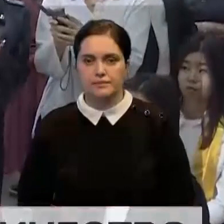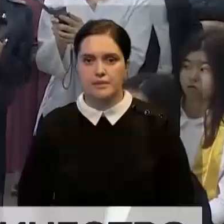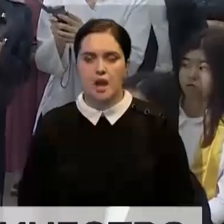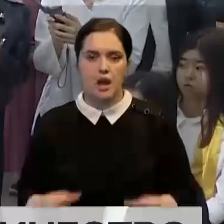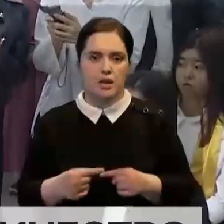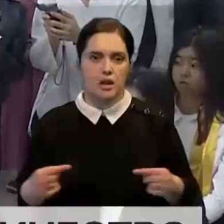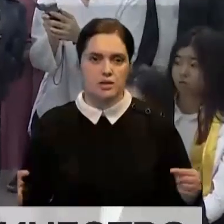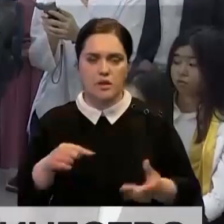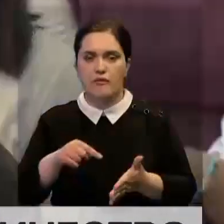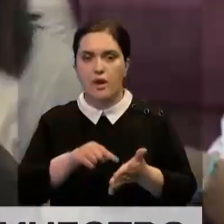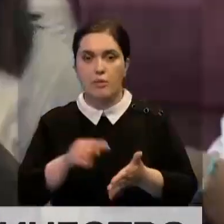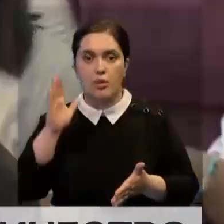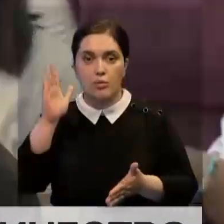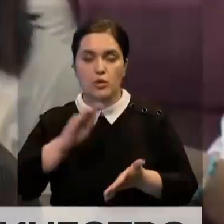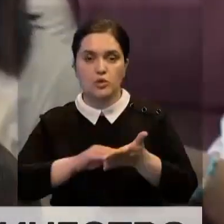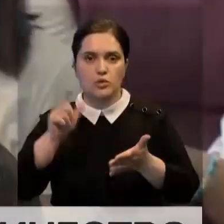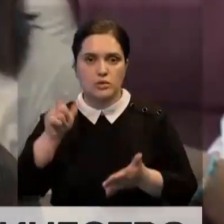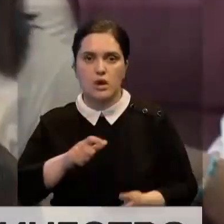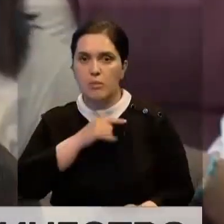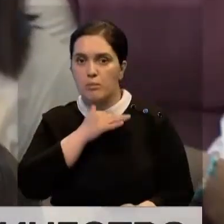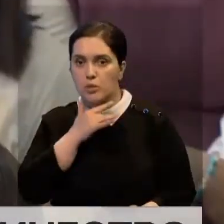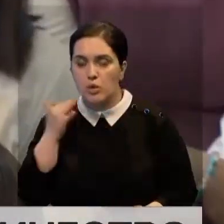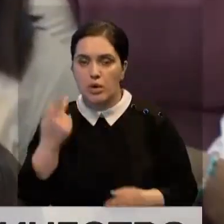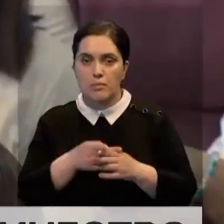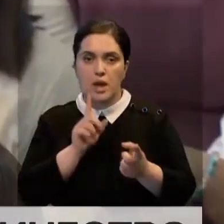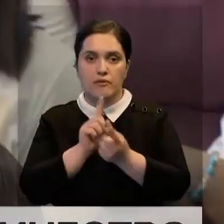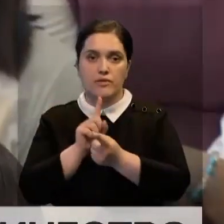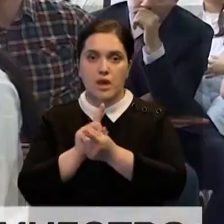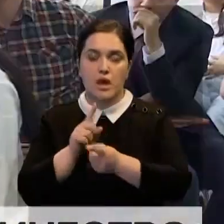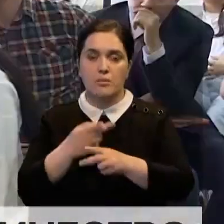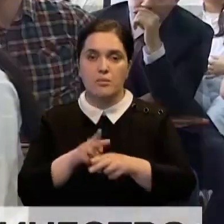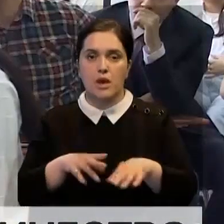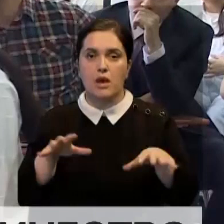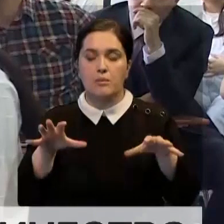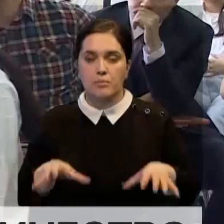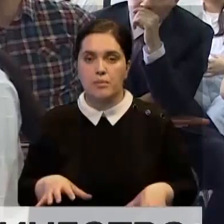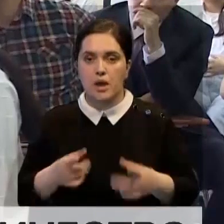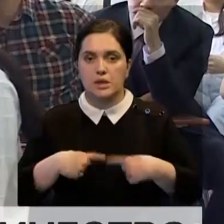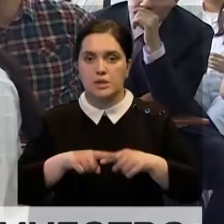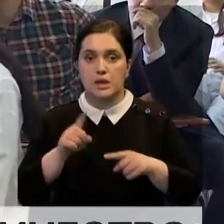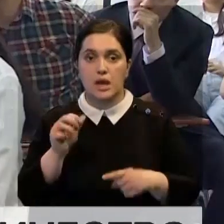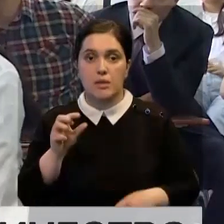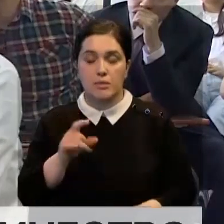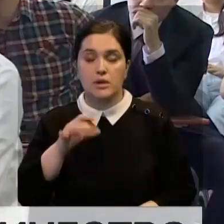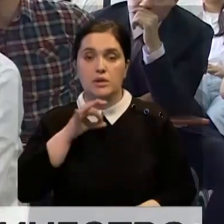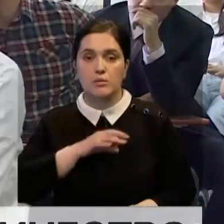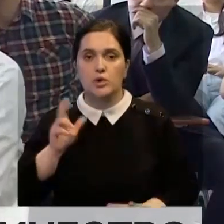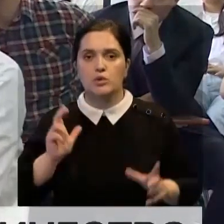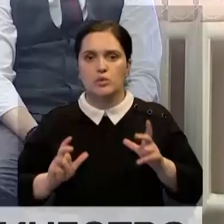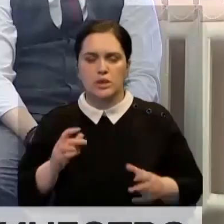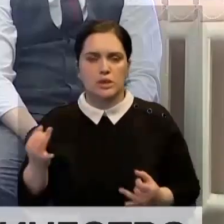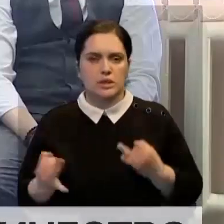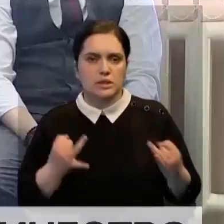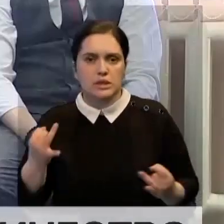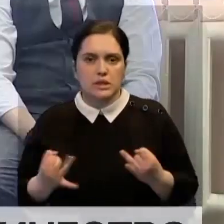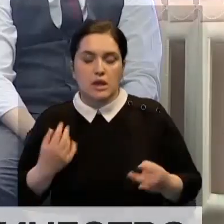Различных вопросов у будущих журналистов накопилось немало, поэтому встреча с председателем агентства «Хабар» прошла довольно продуктивно. Студенты интересовались